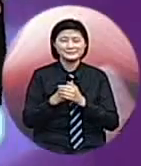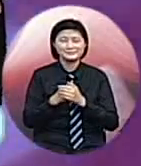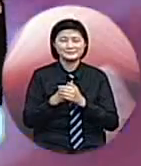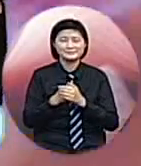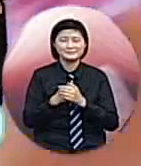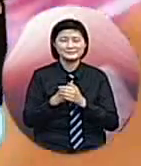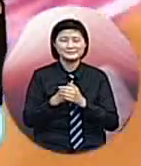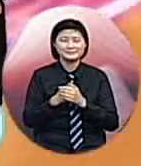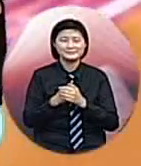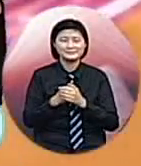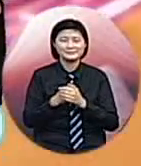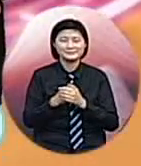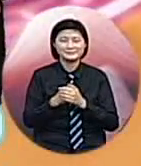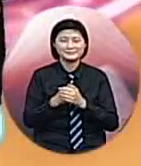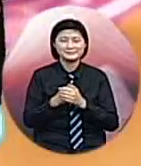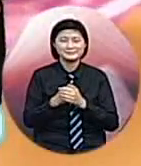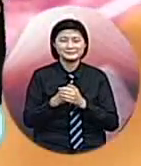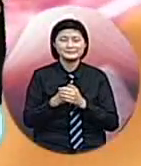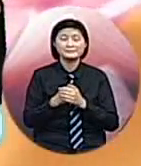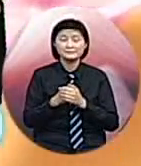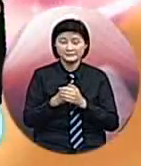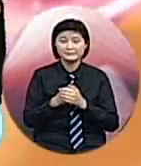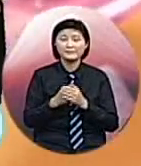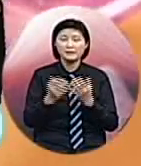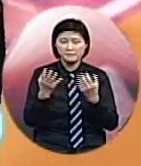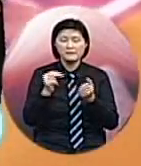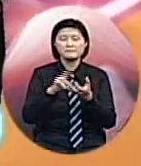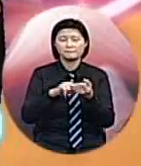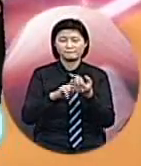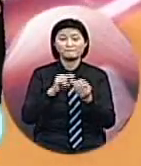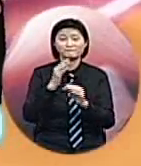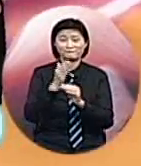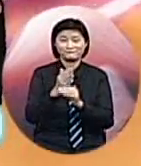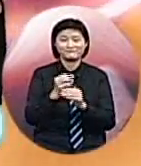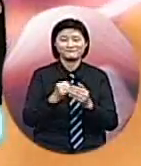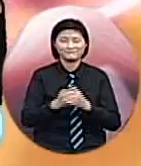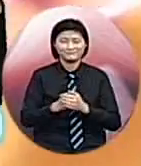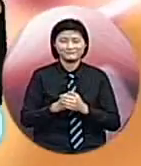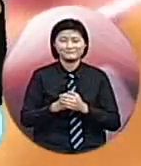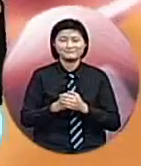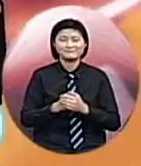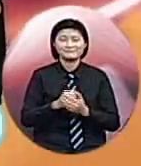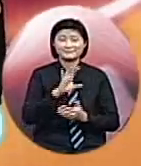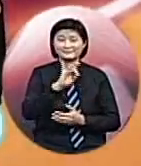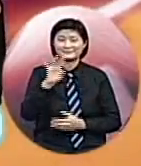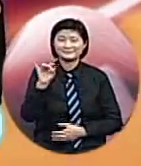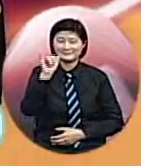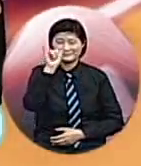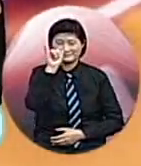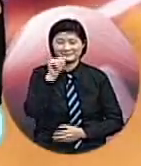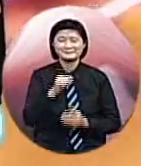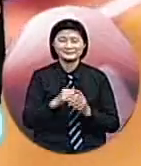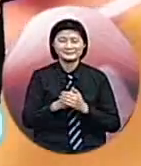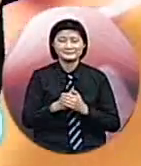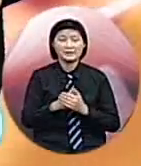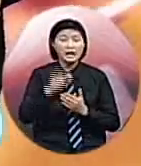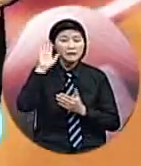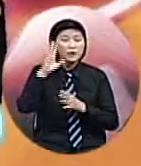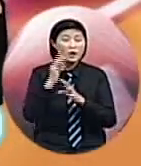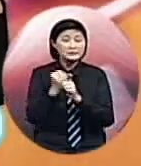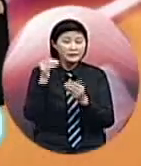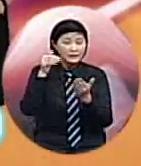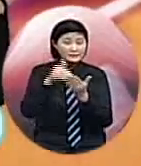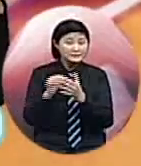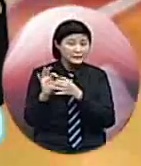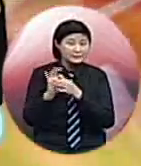차례상. 예, 예. 예. 저희도 많이 나간다. 그렇구만요. 가끔 한 번씩 나가요. 예, 예. 예, 예. 네. 예. 앞으로 언제까지